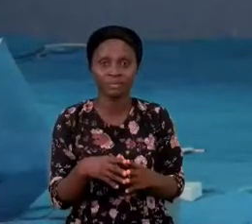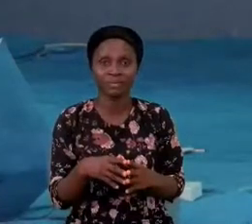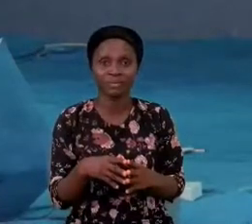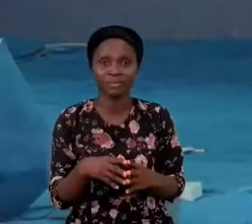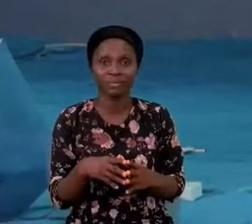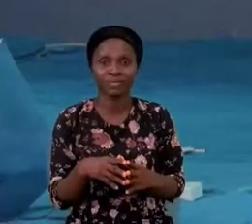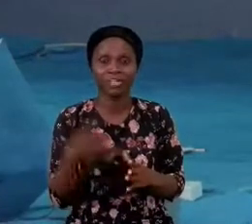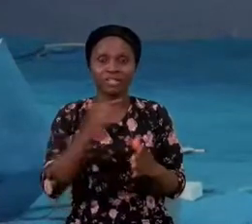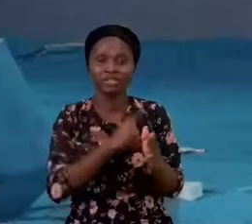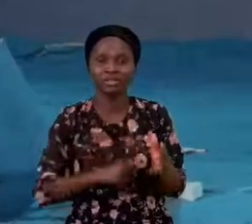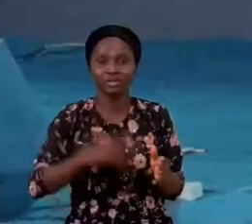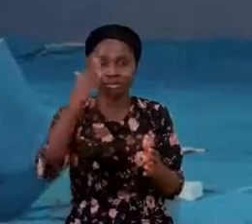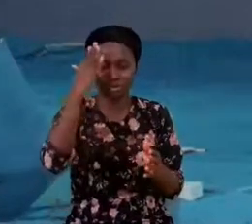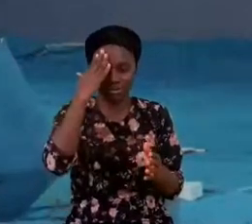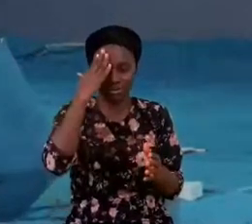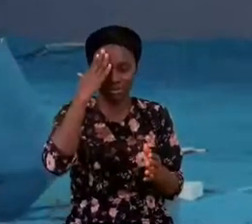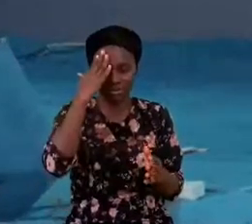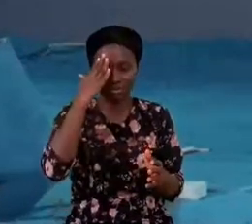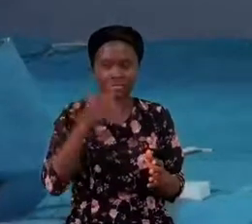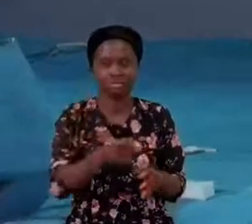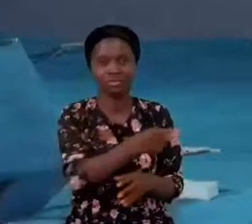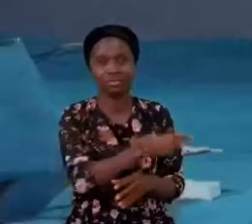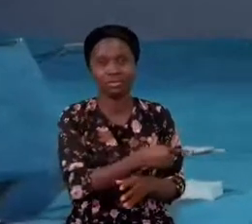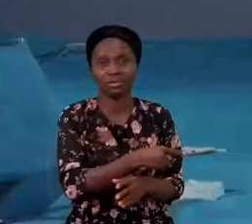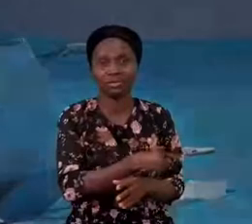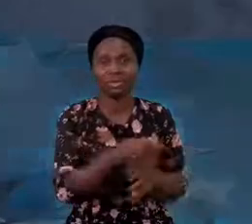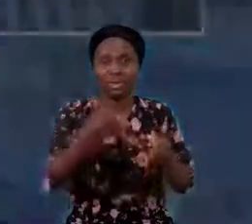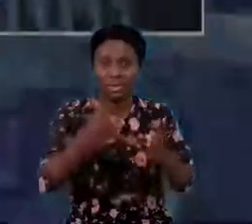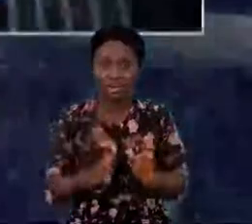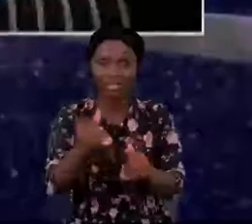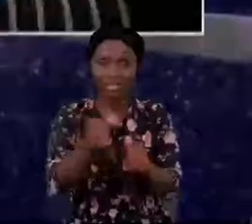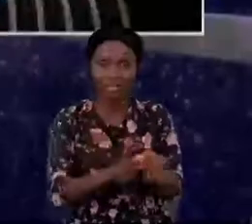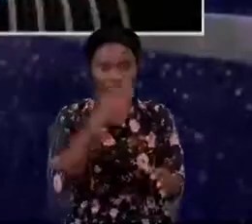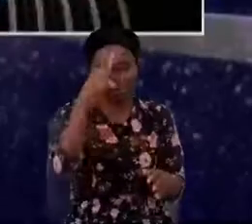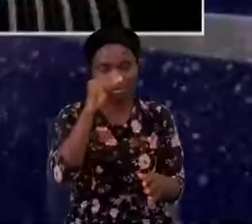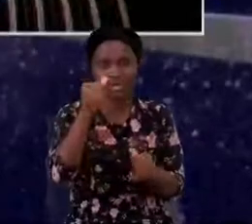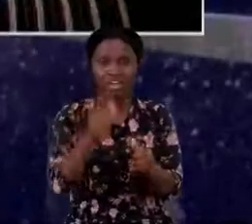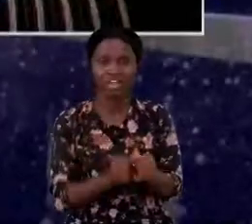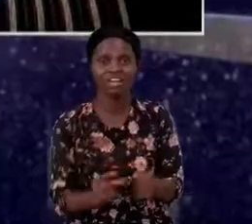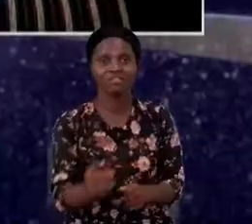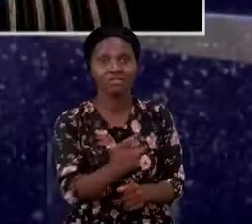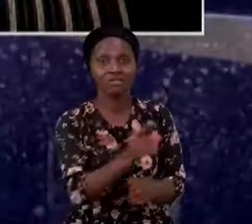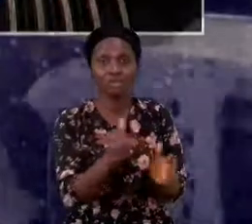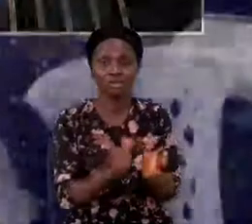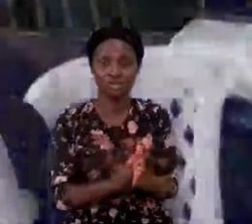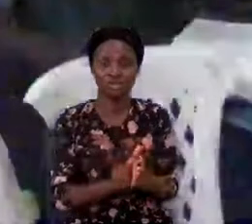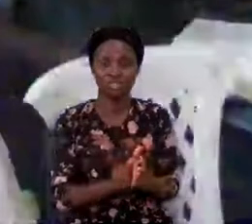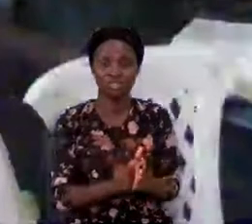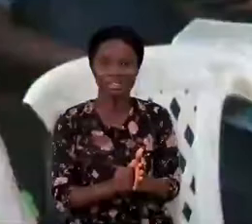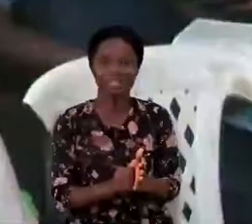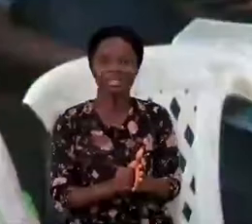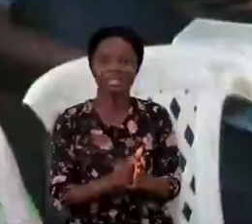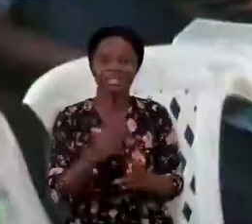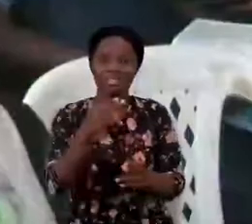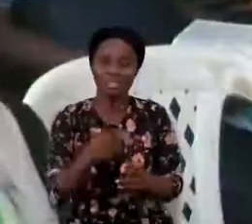quiconque prononce le nom du Seigneur, qu'il s'éloigne de l'iniquité. Je veux un bon